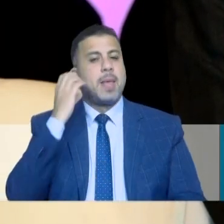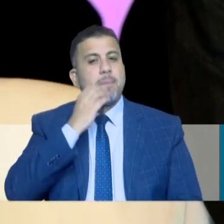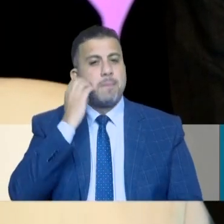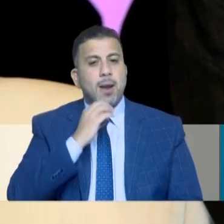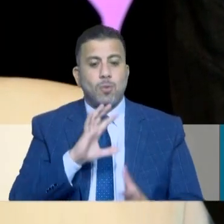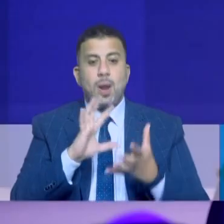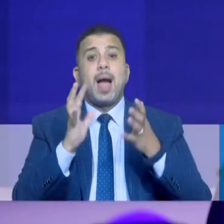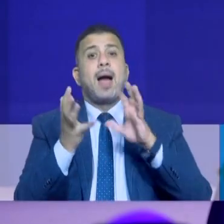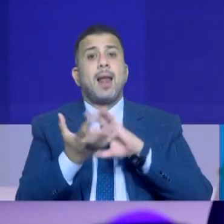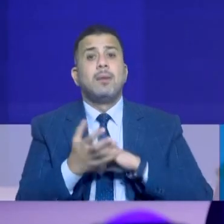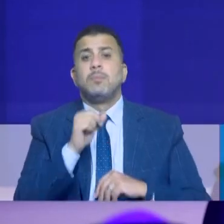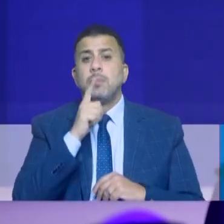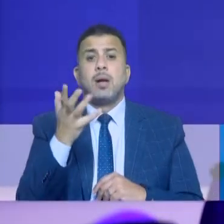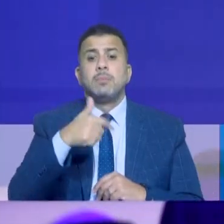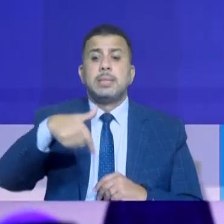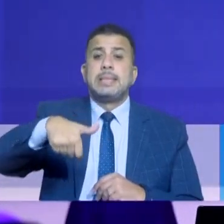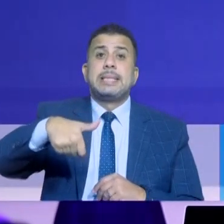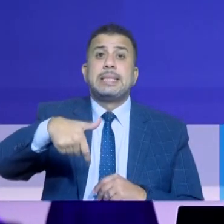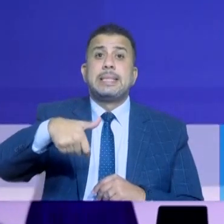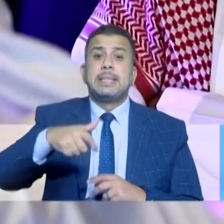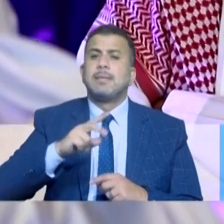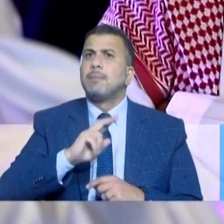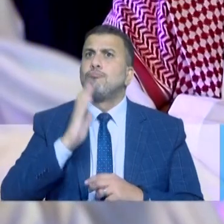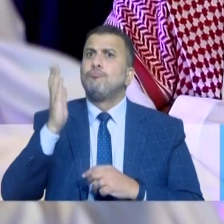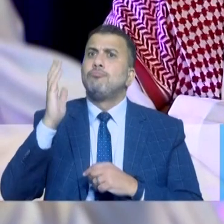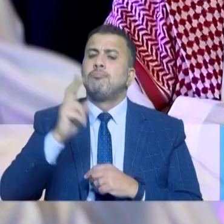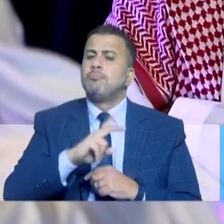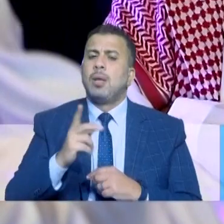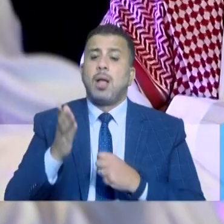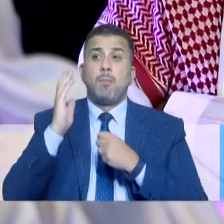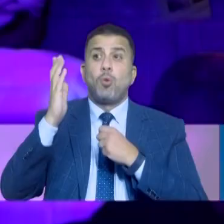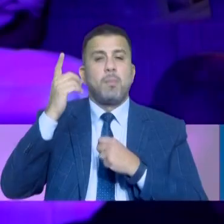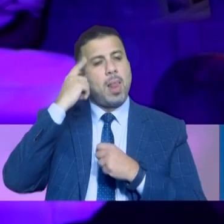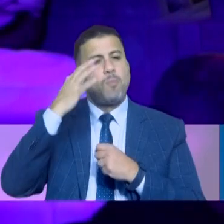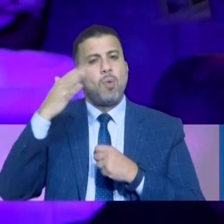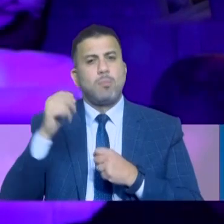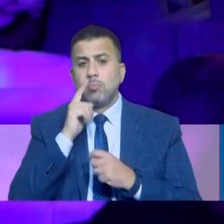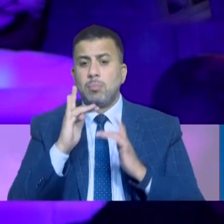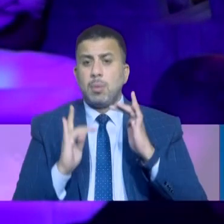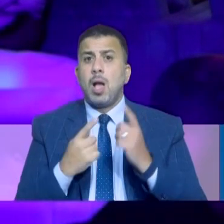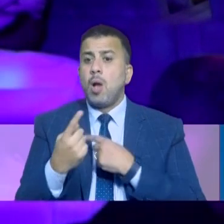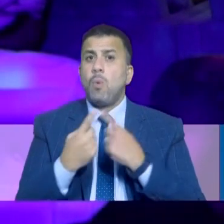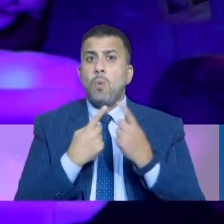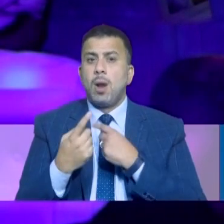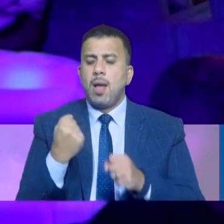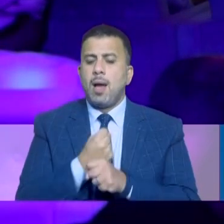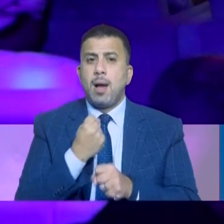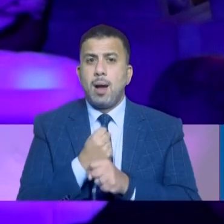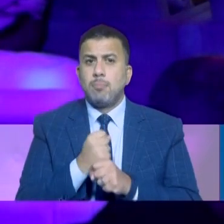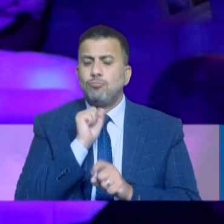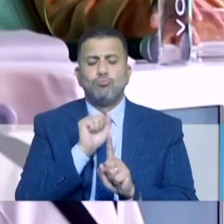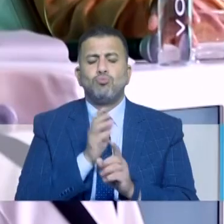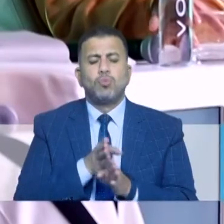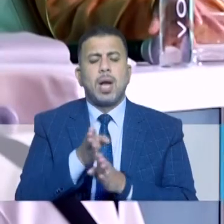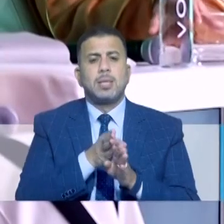والعالم ويقدم 60 فعاليه متنوعه من خطابات ملهمه وجلسات حواريه وورش عمل